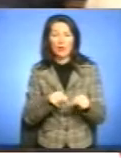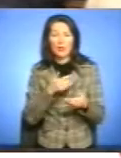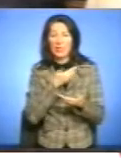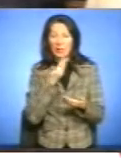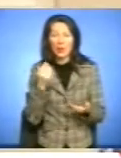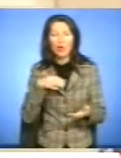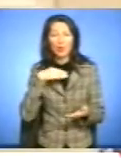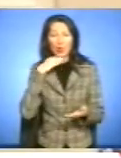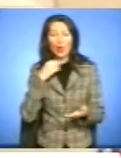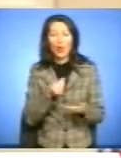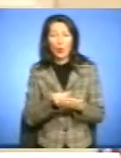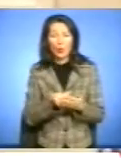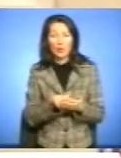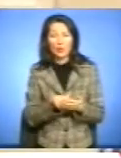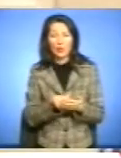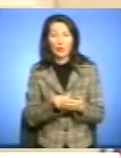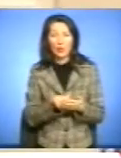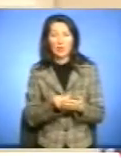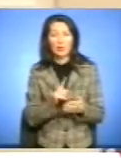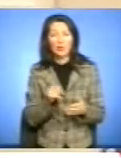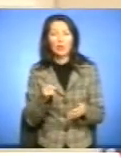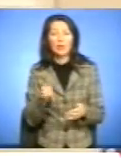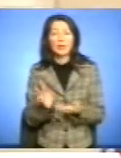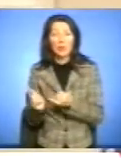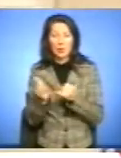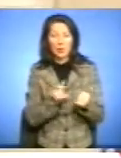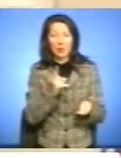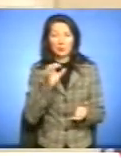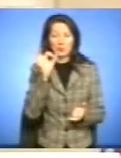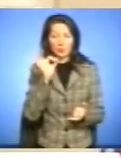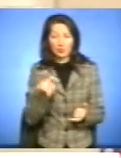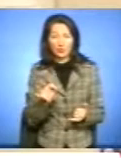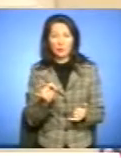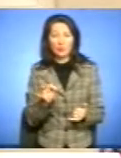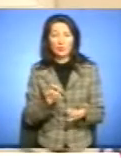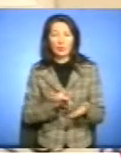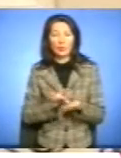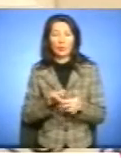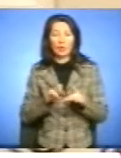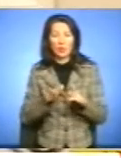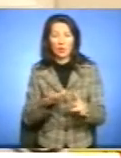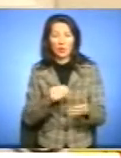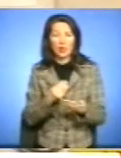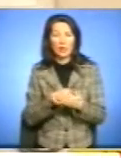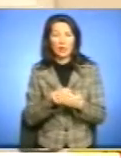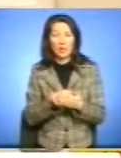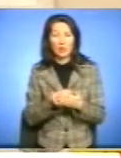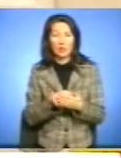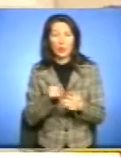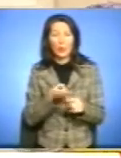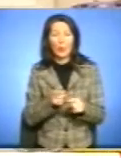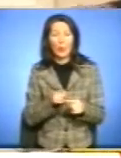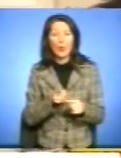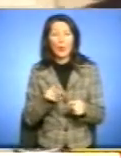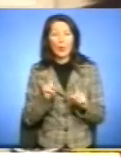фінансування. Туризму, аби забезпечити 100% навіть реалізацію заходів фінансово по діючій